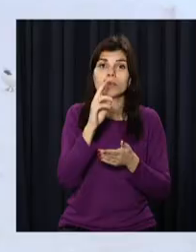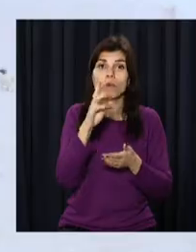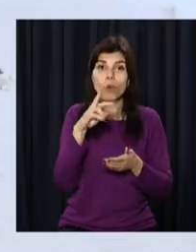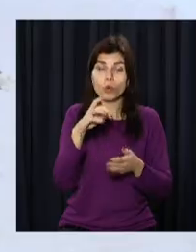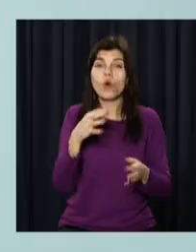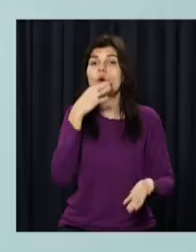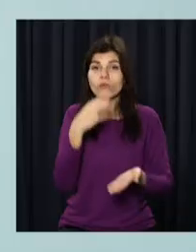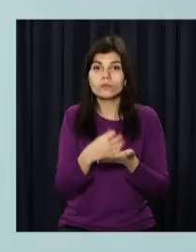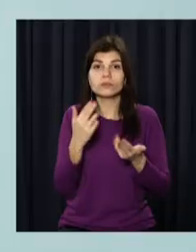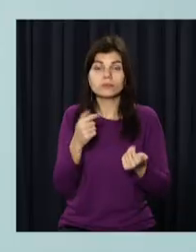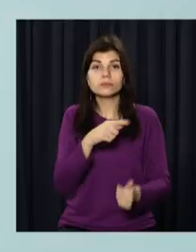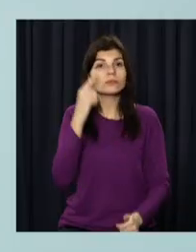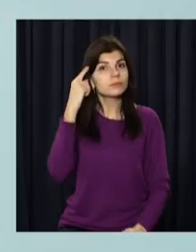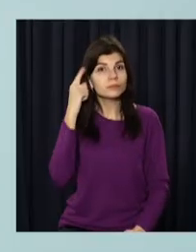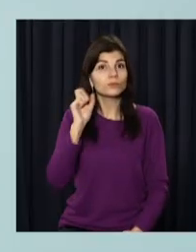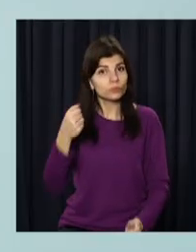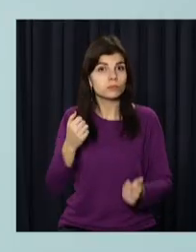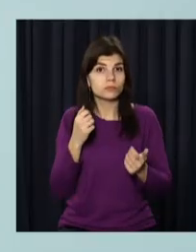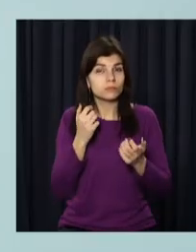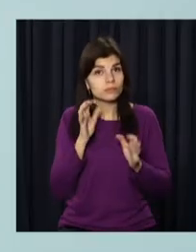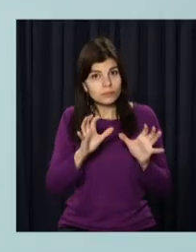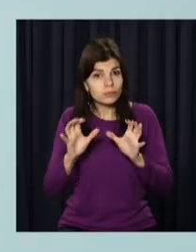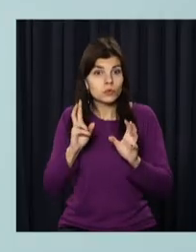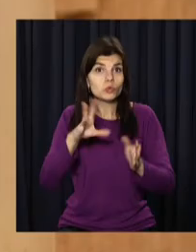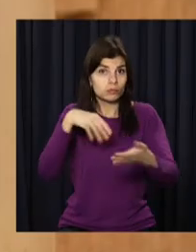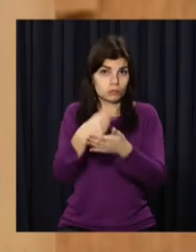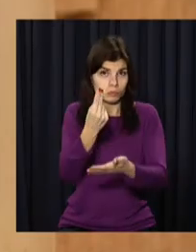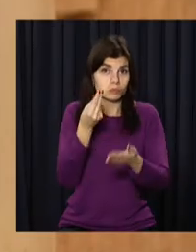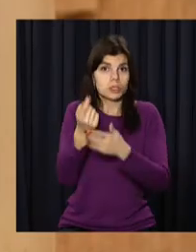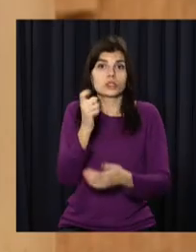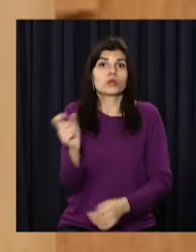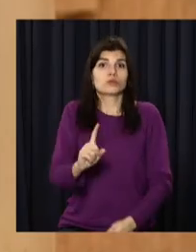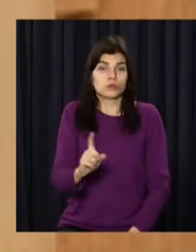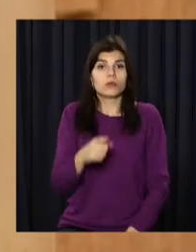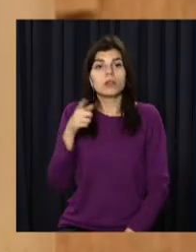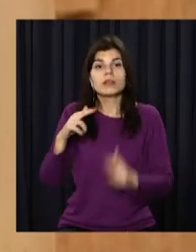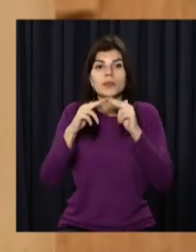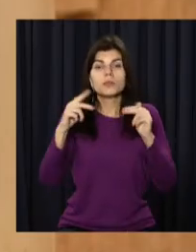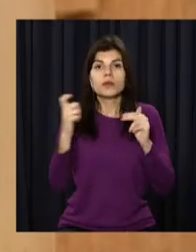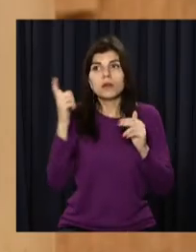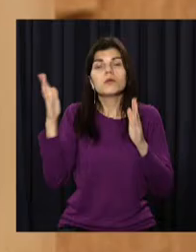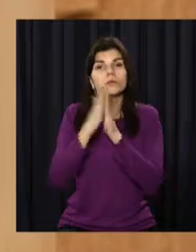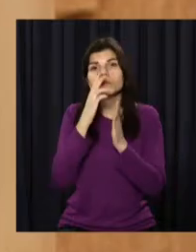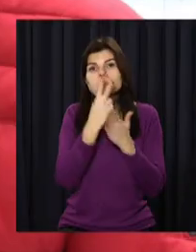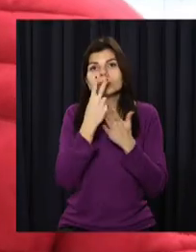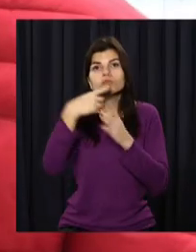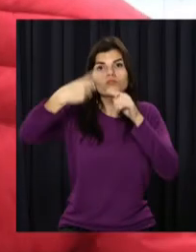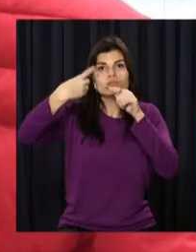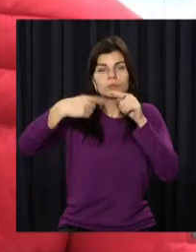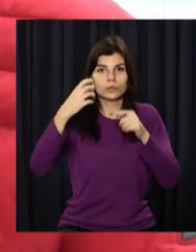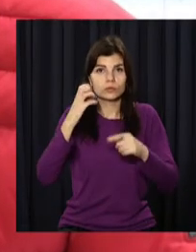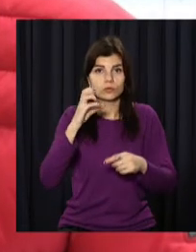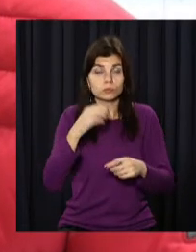будинку. Вона, на думку мешканців, могла б піклуватися про тих, хто і платить гроші. А в Дніпрогазі попросили скинути показники лічильників. Ми всі